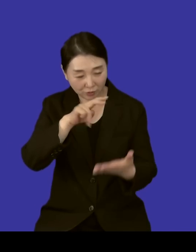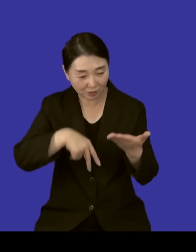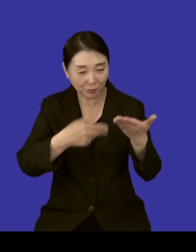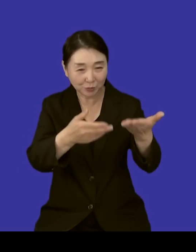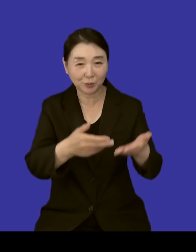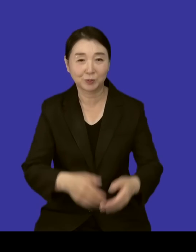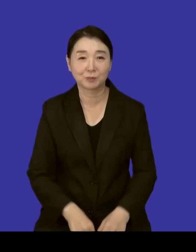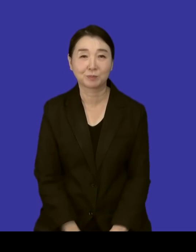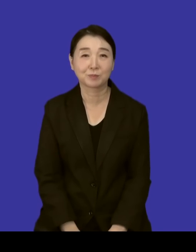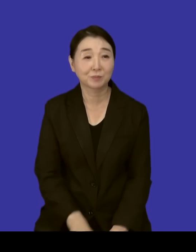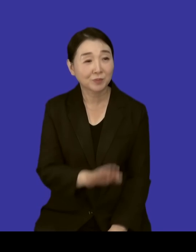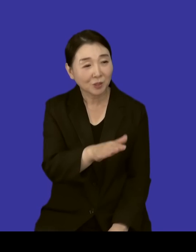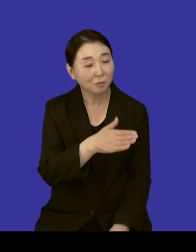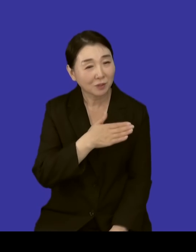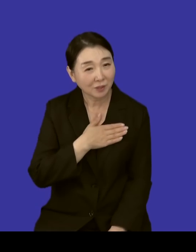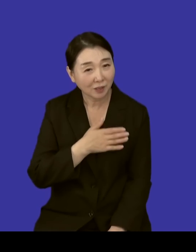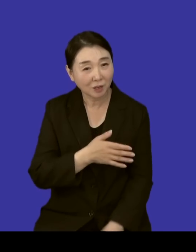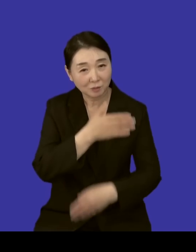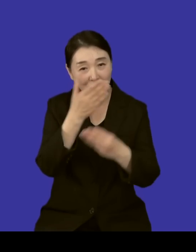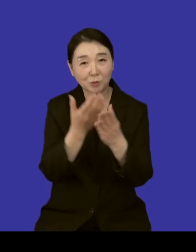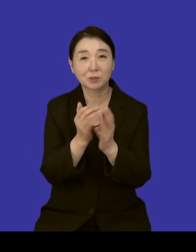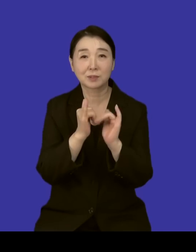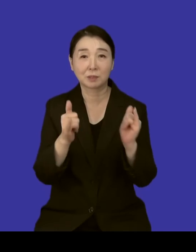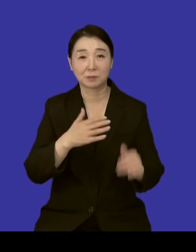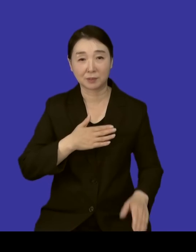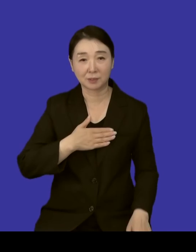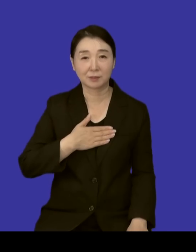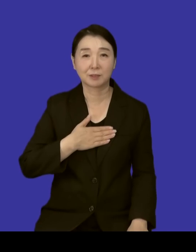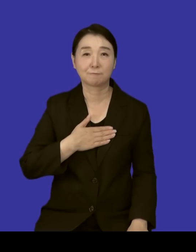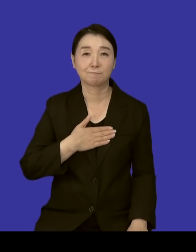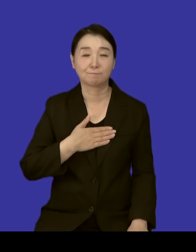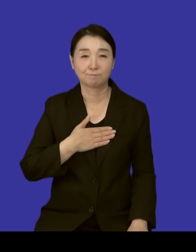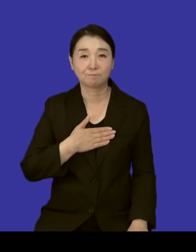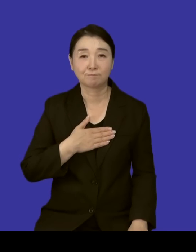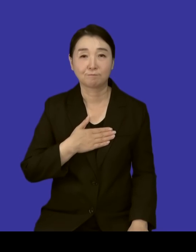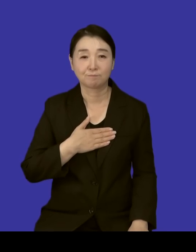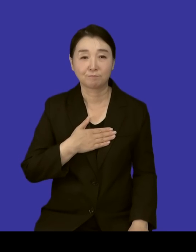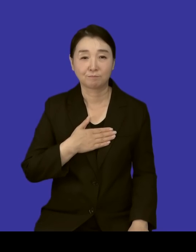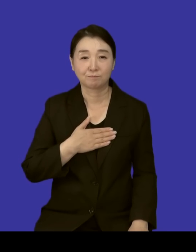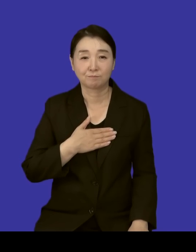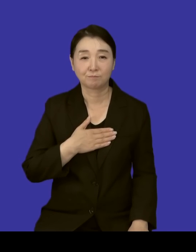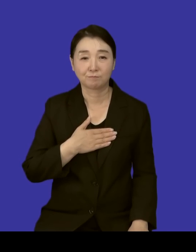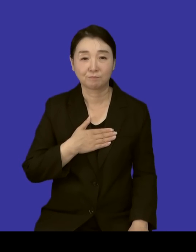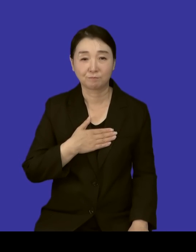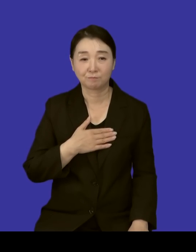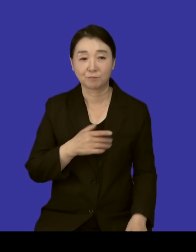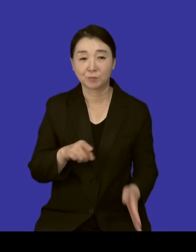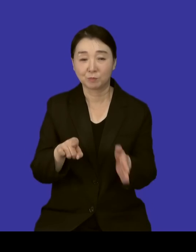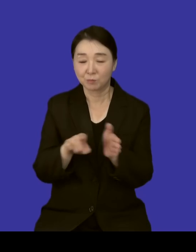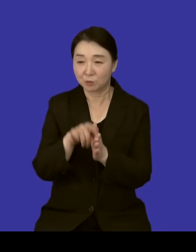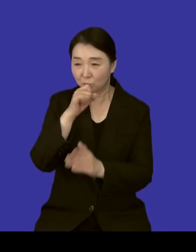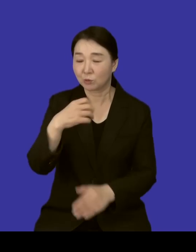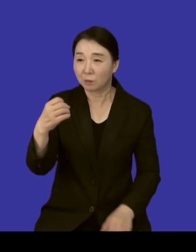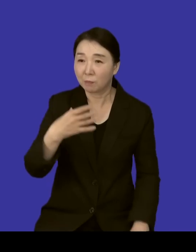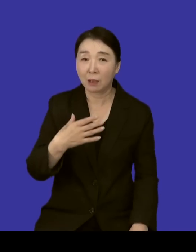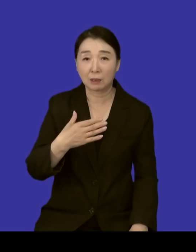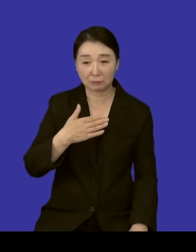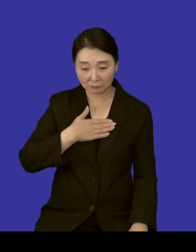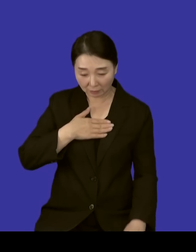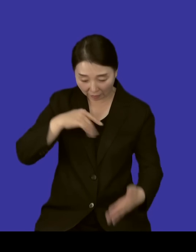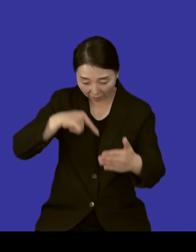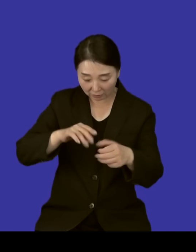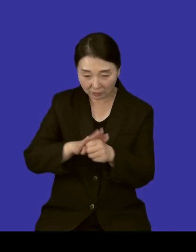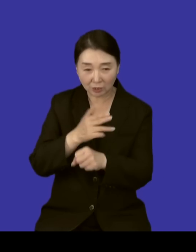다음에, 어머니 제가 모든 사람들이 저에게 정말 믿음이 있다고 그러는데 사랑이 하나도